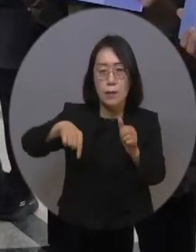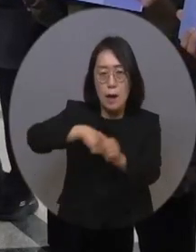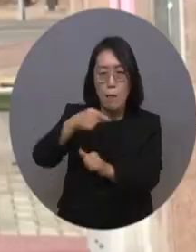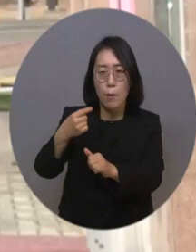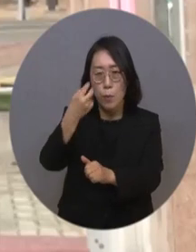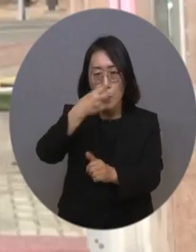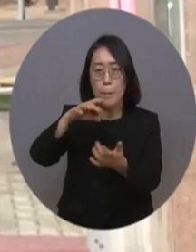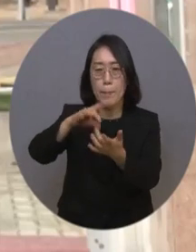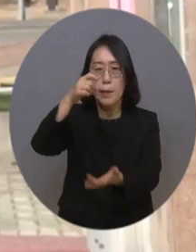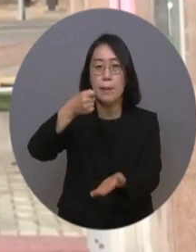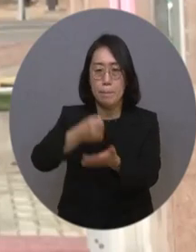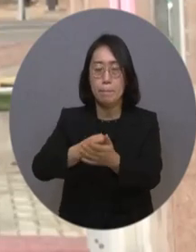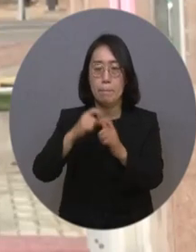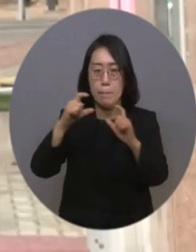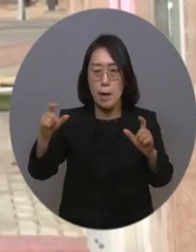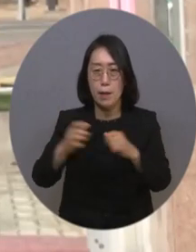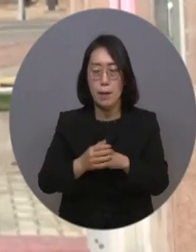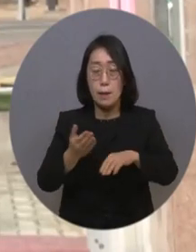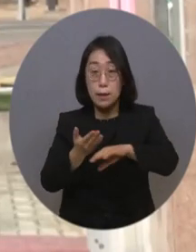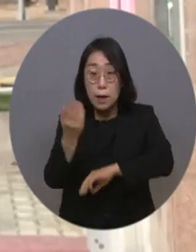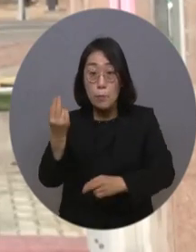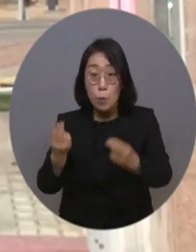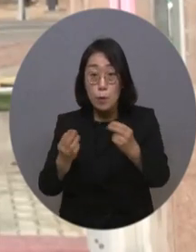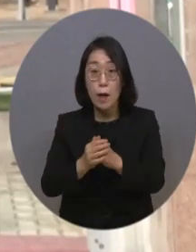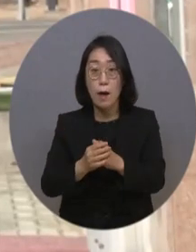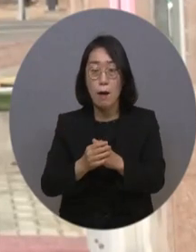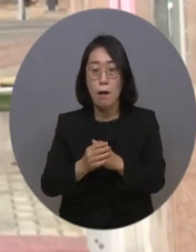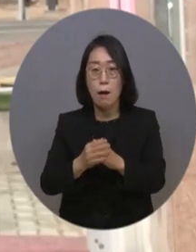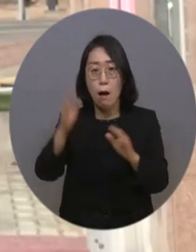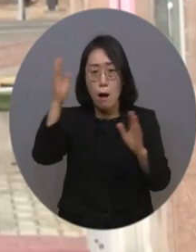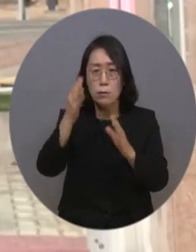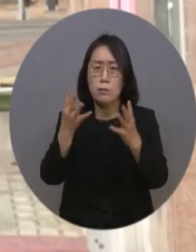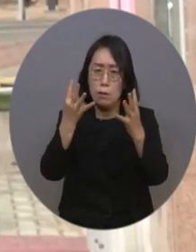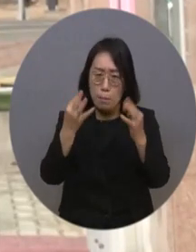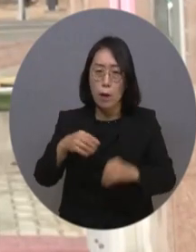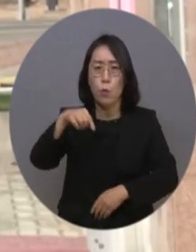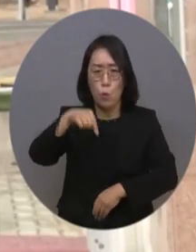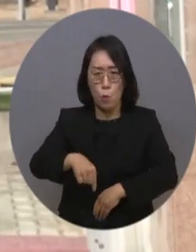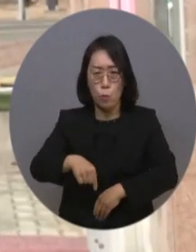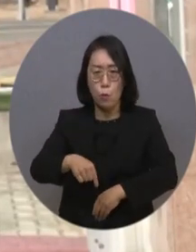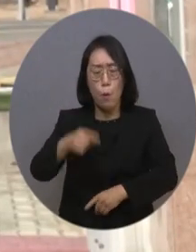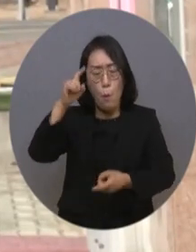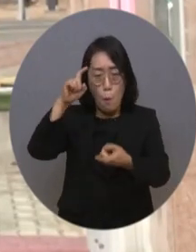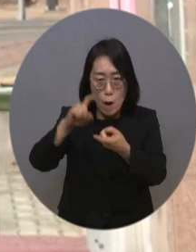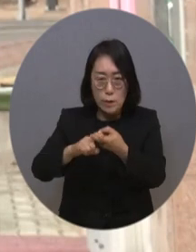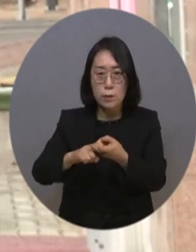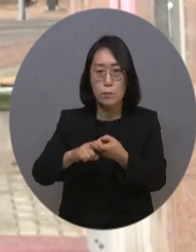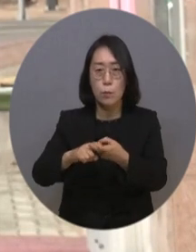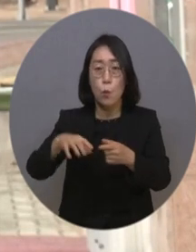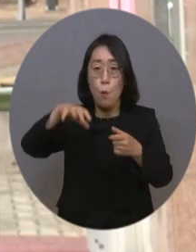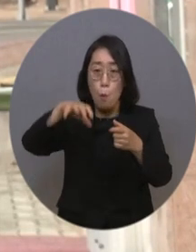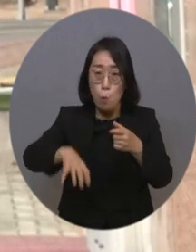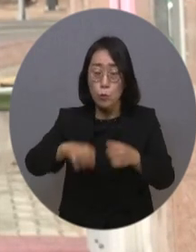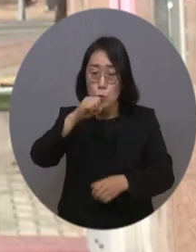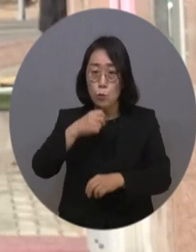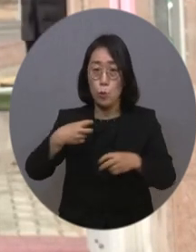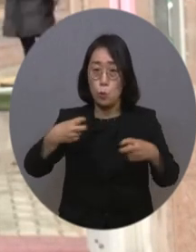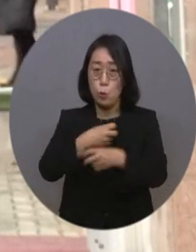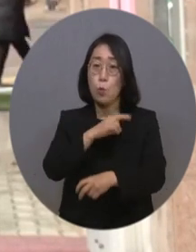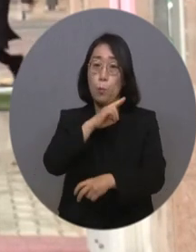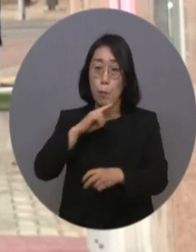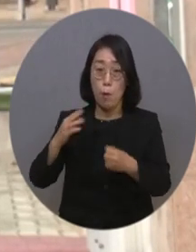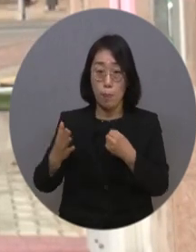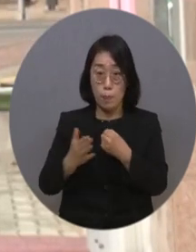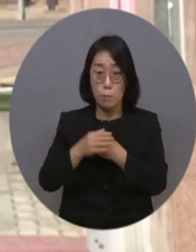밝혔습니다. 원주시는 타 시군 대비 많은 특수교육 대상 학생과 시민들의 높은 관심, 지리적 이점, 풍부한 교통 인프라를